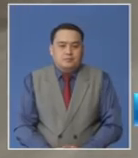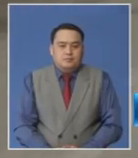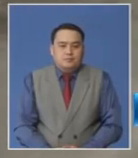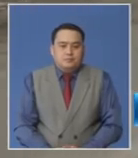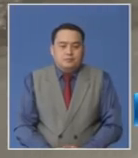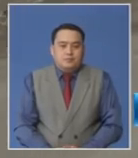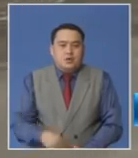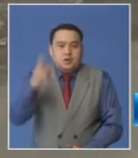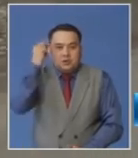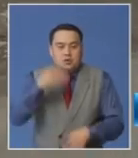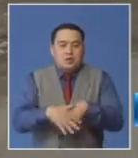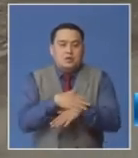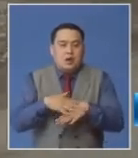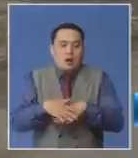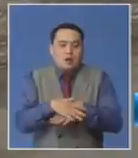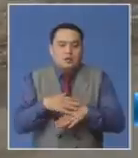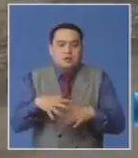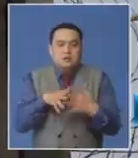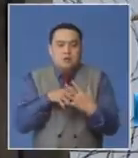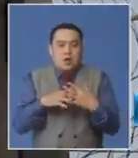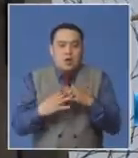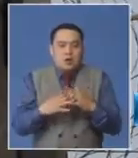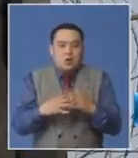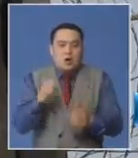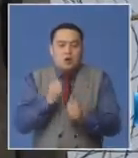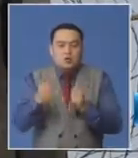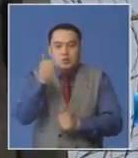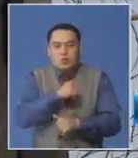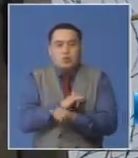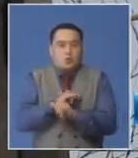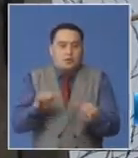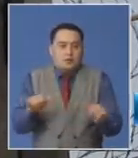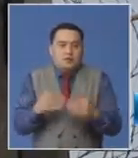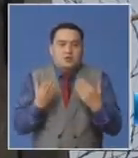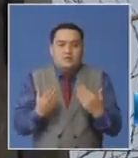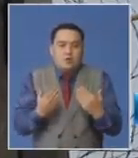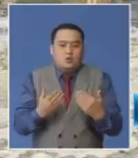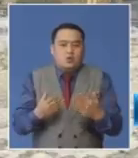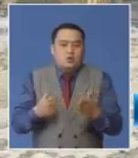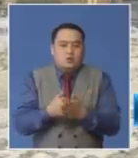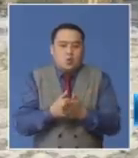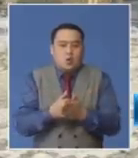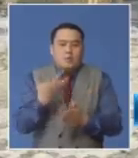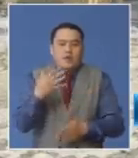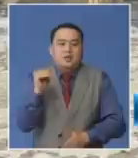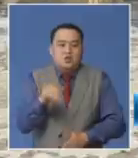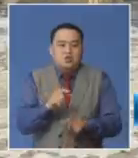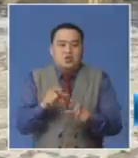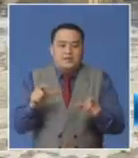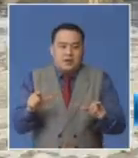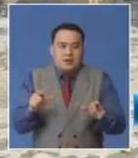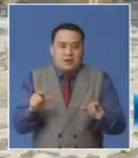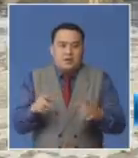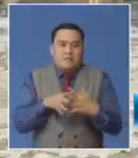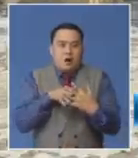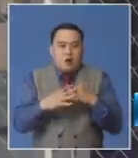численность населения шел аккольского сельского округа с каждым годом растет и сегодня уже превысило 5 тысяч человек